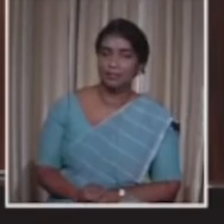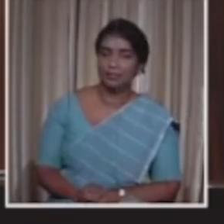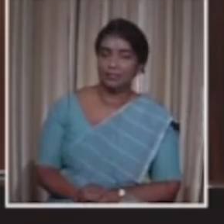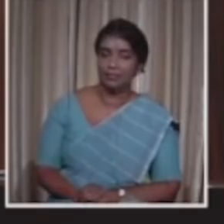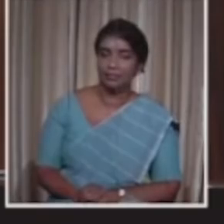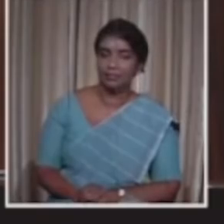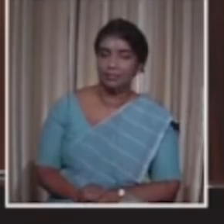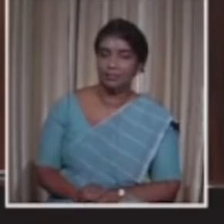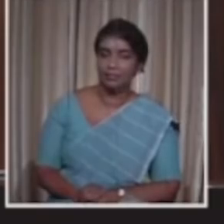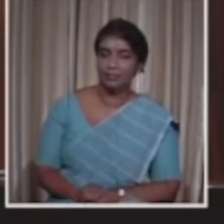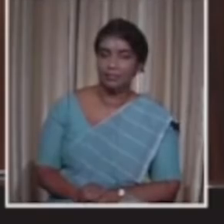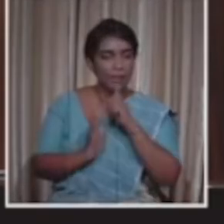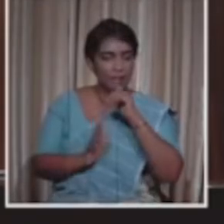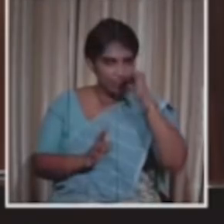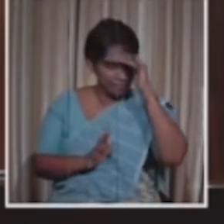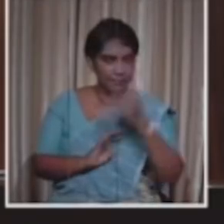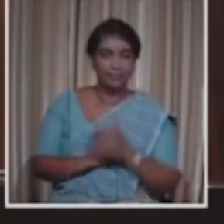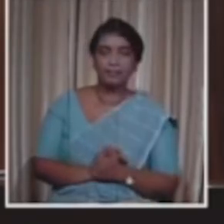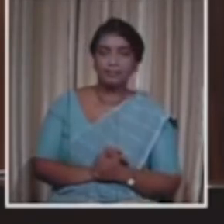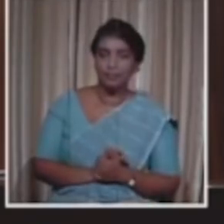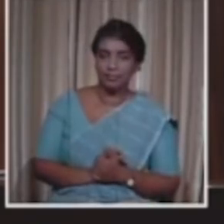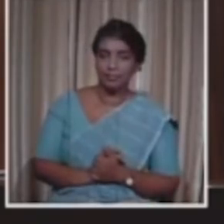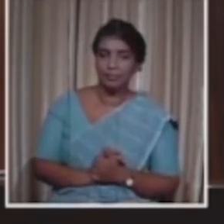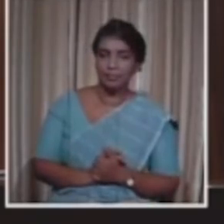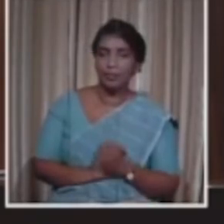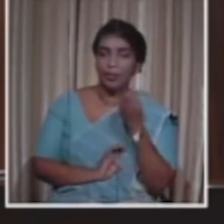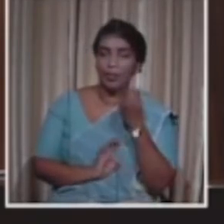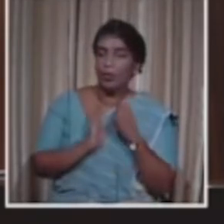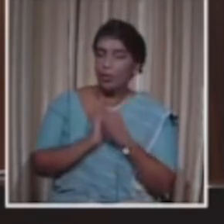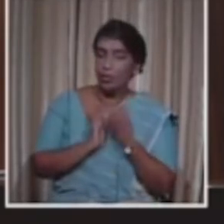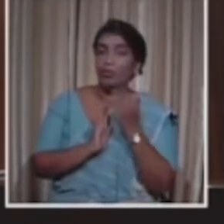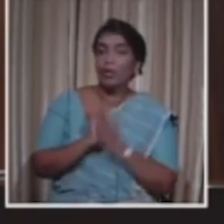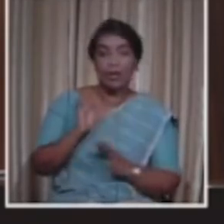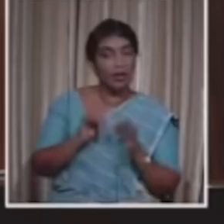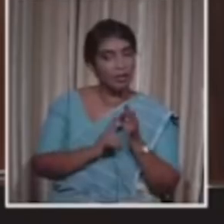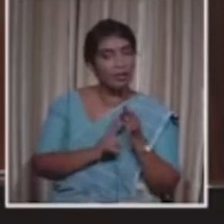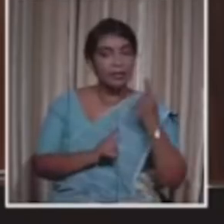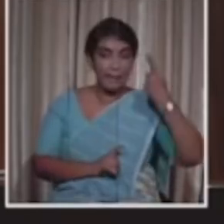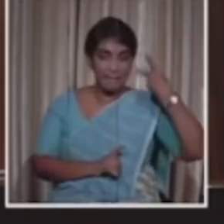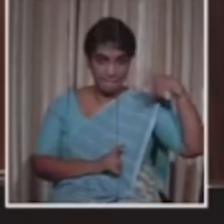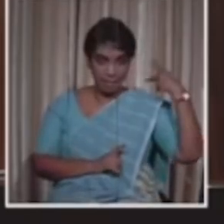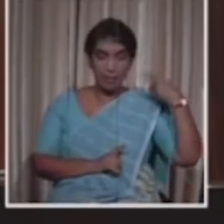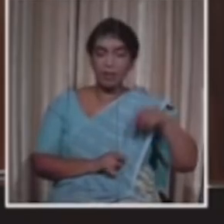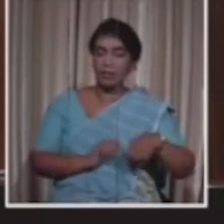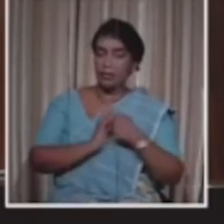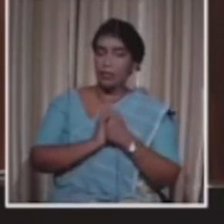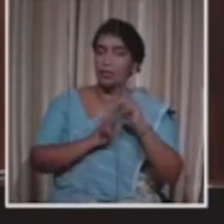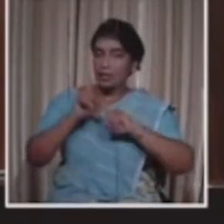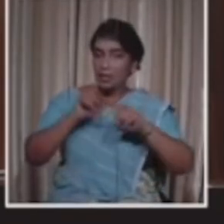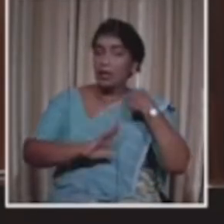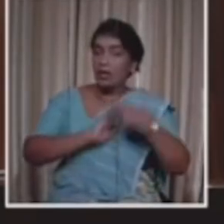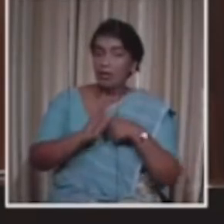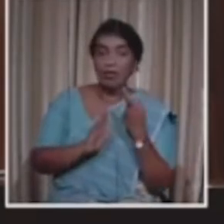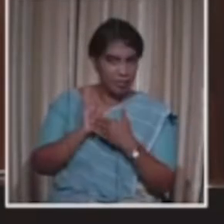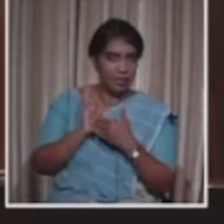Aru kata naik itu mana? Oh, itu mata kata kerana. Aru mudah lama itu tuh mah visin. Oh. Reda me garu sabah wata. Merate arti